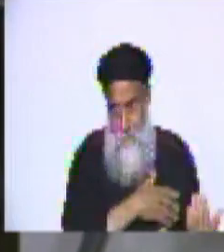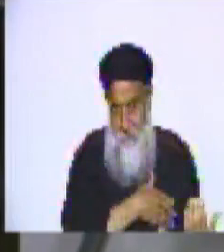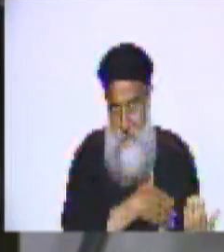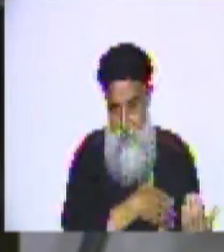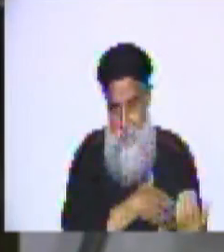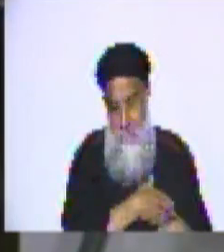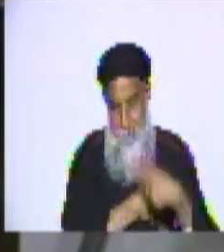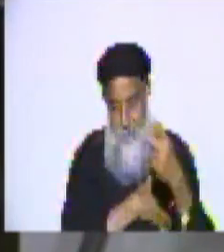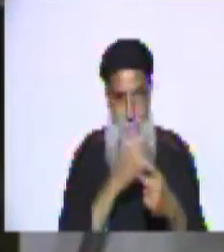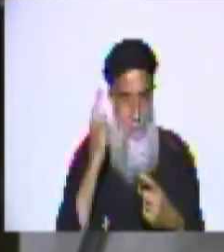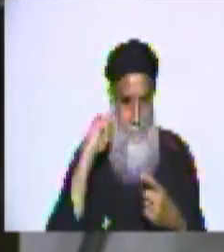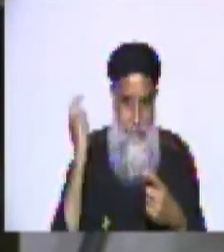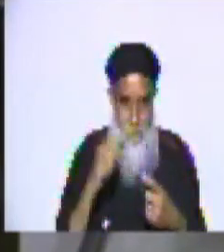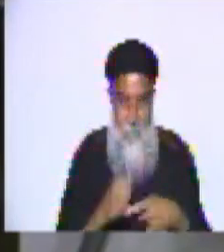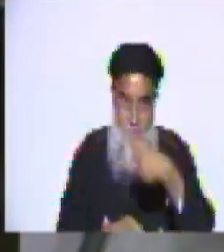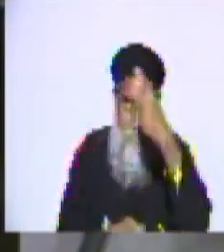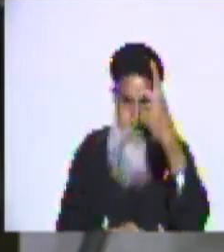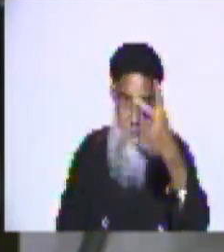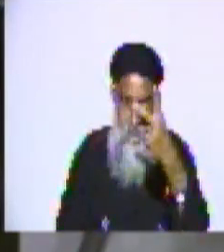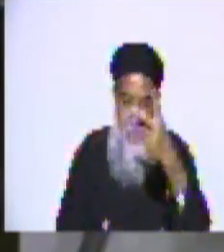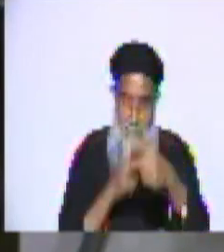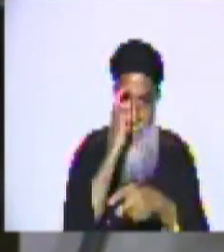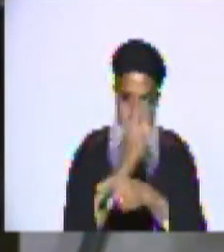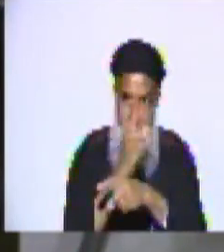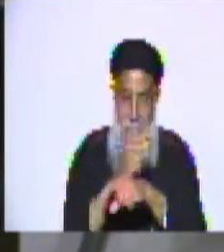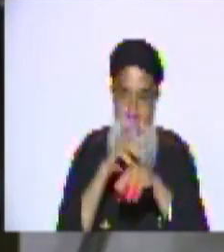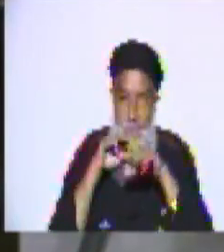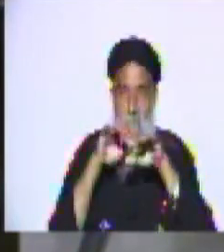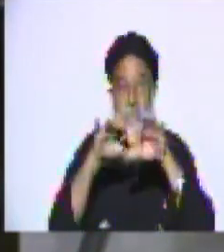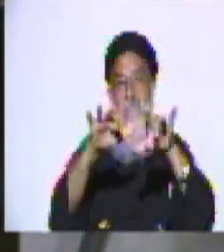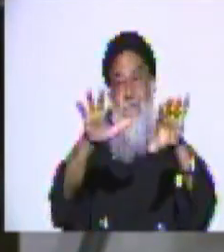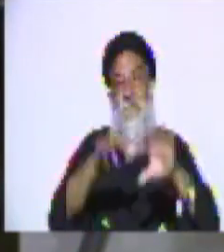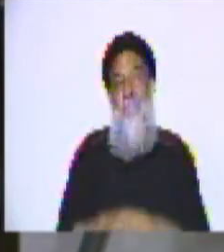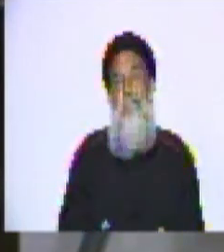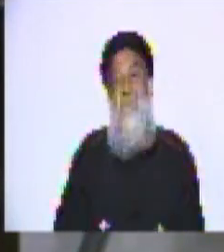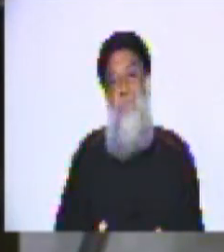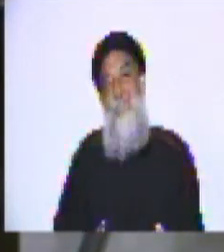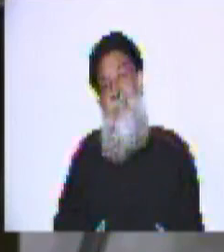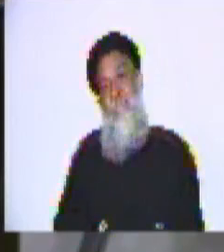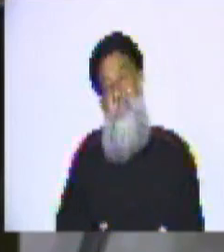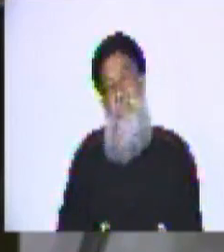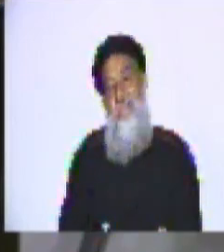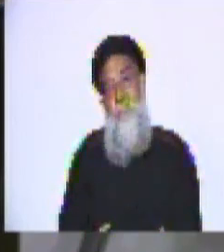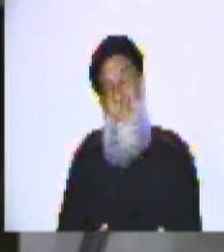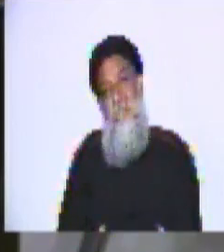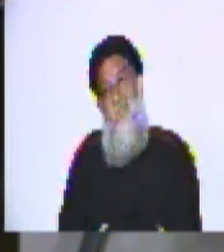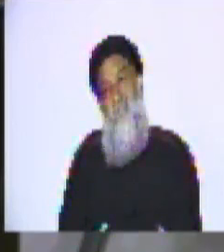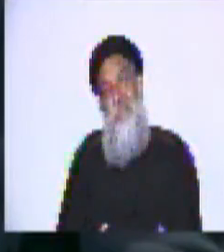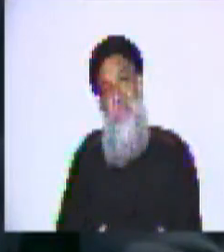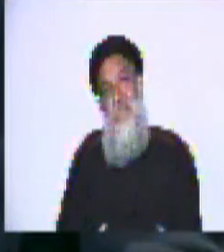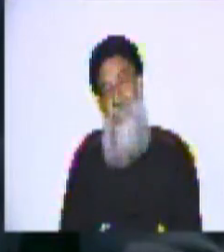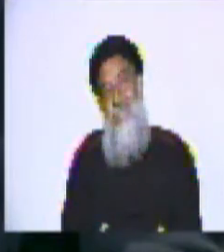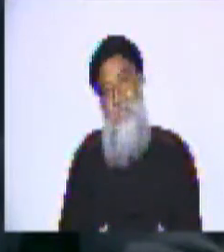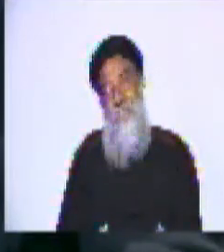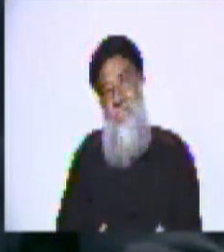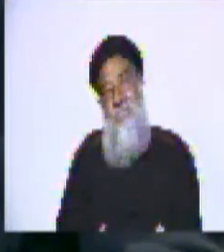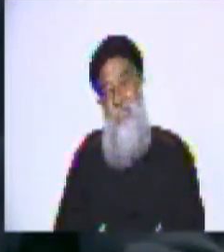نقل للأنبياء فتنبأوا وللرسل فكرزوا. احنا بقى سيدنا يعني مصر